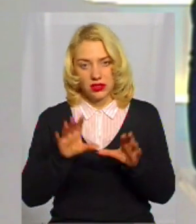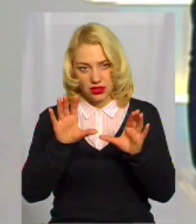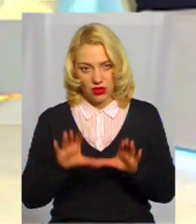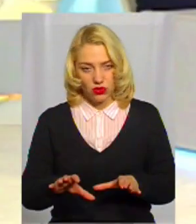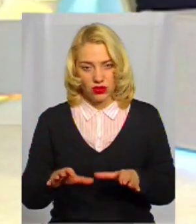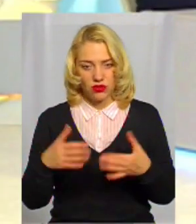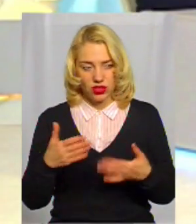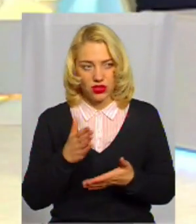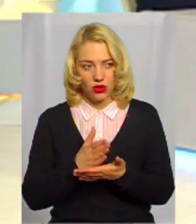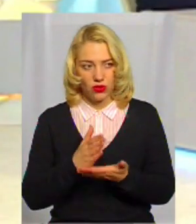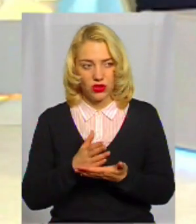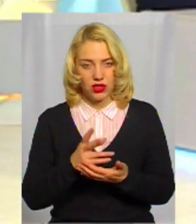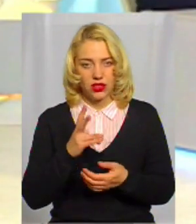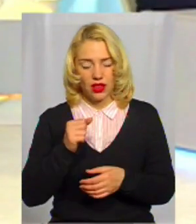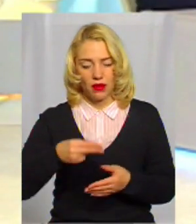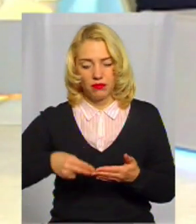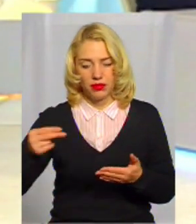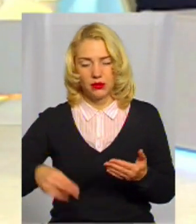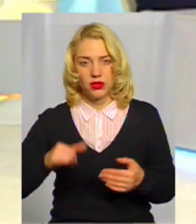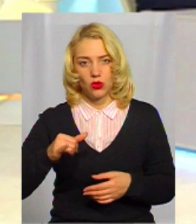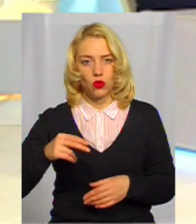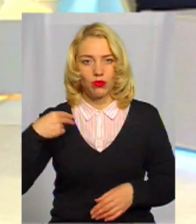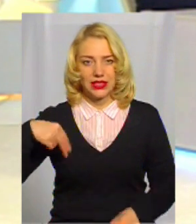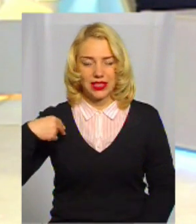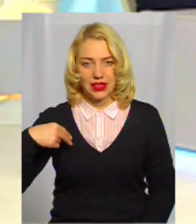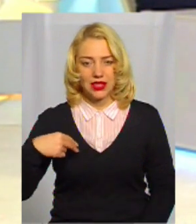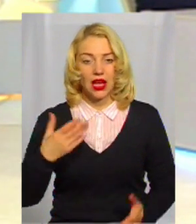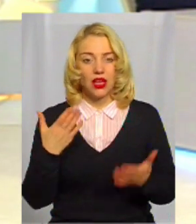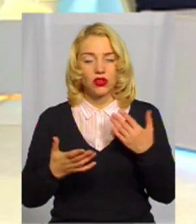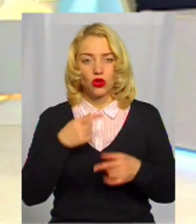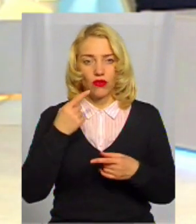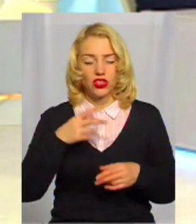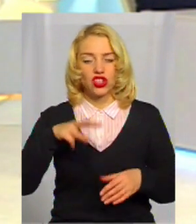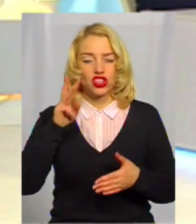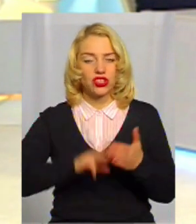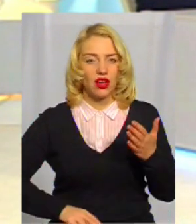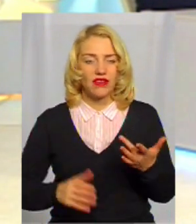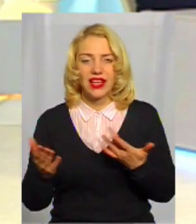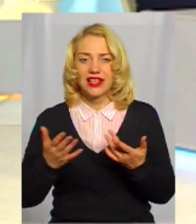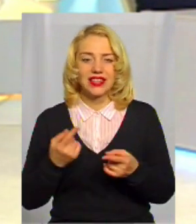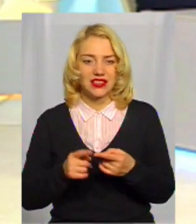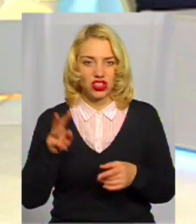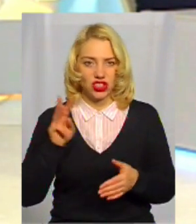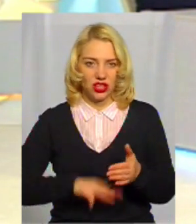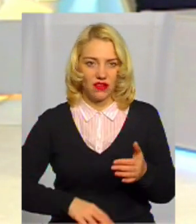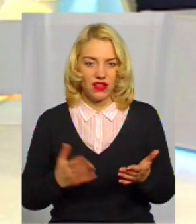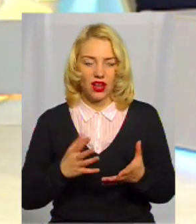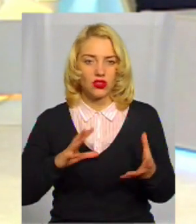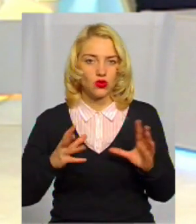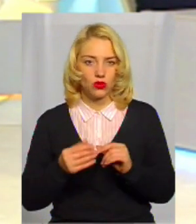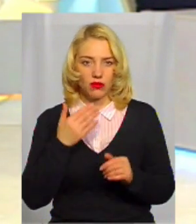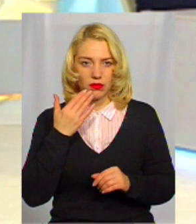зараз знаходиться на підписі у президента. Проте, якщо говорити про штраф, що це за штраф, яка його сума?